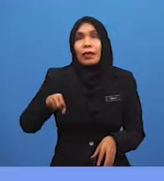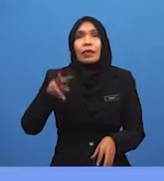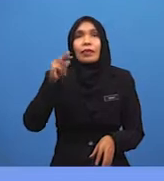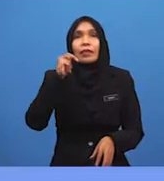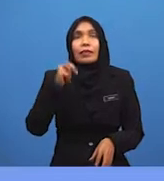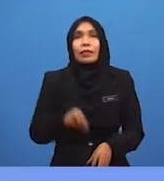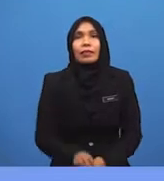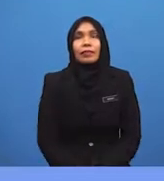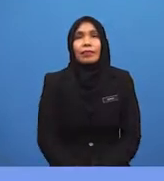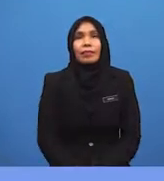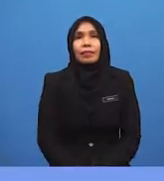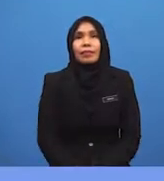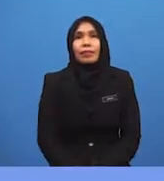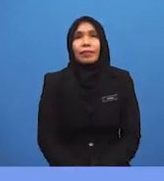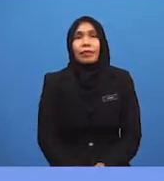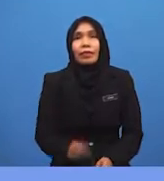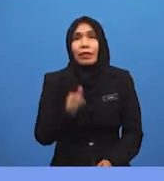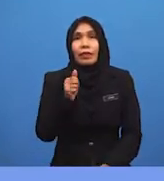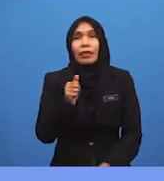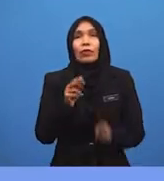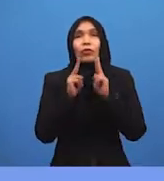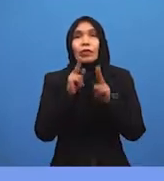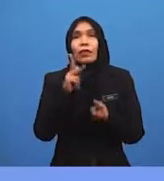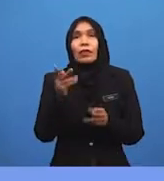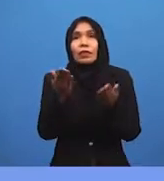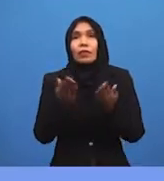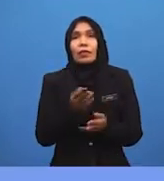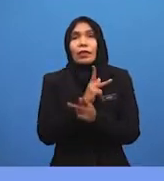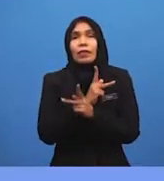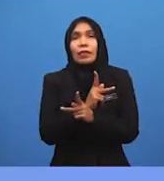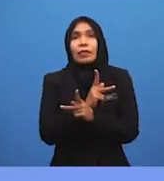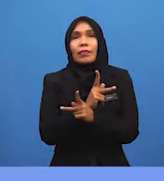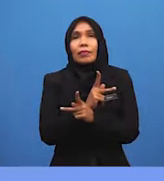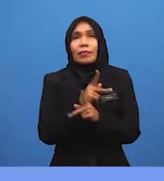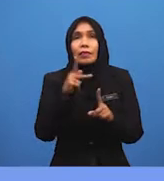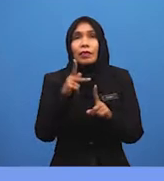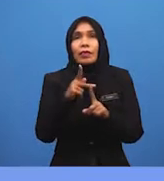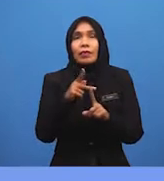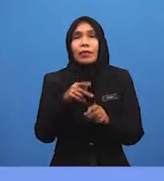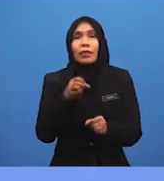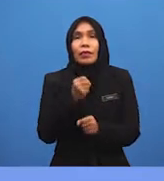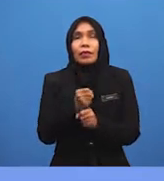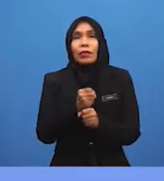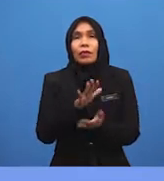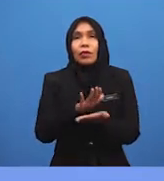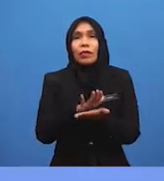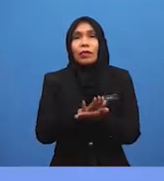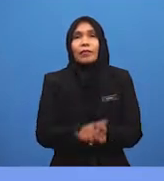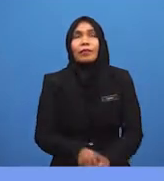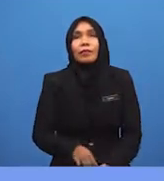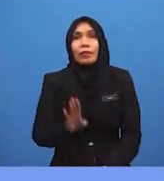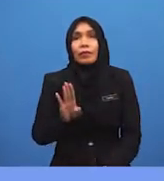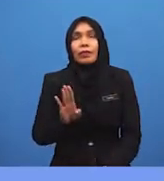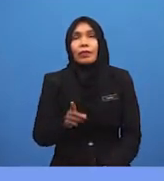Nadia harus A. Mengucapkan terima kasih kepada pekerja sekolah.